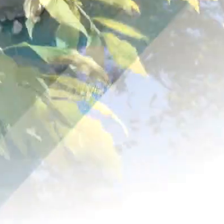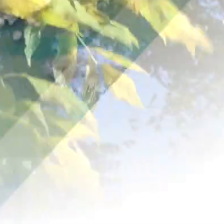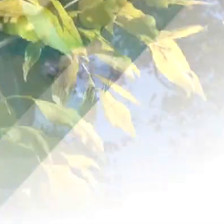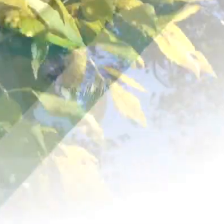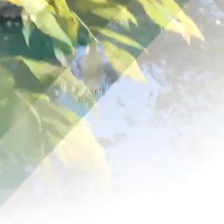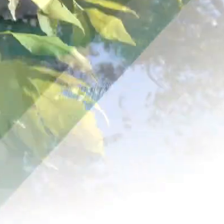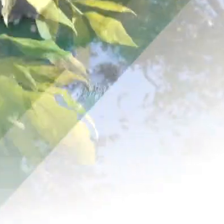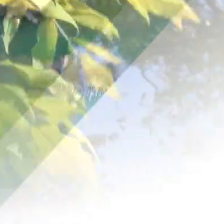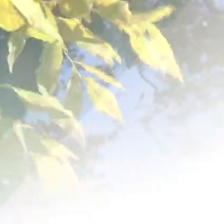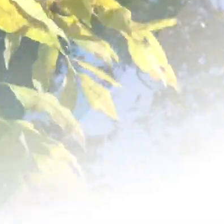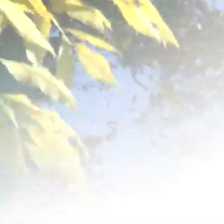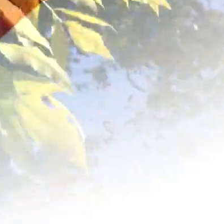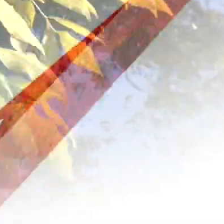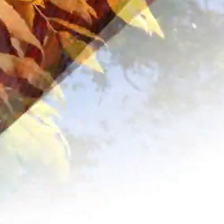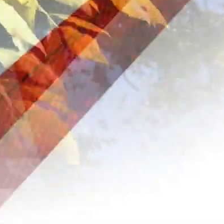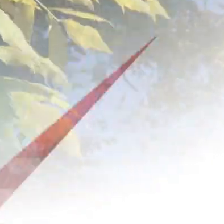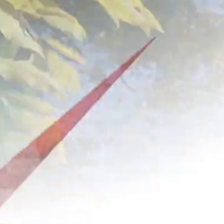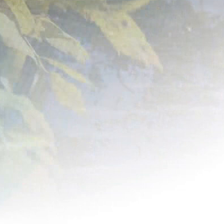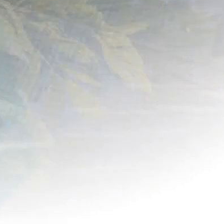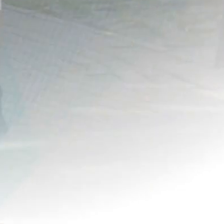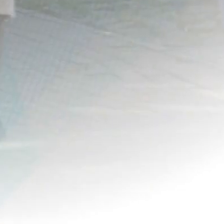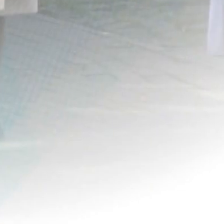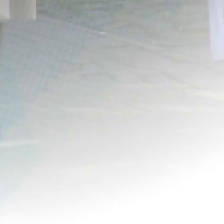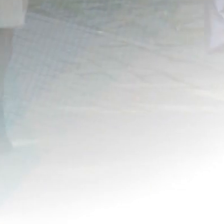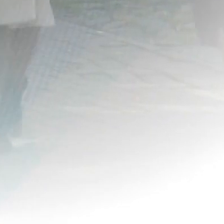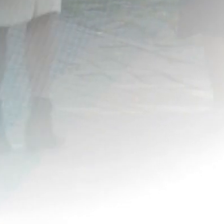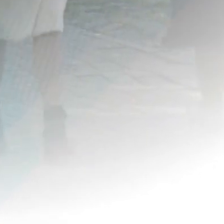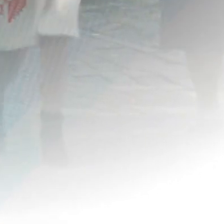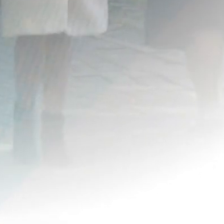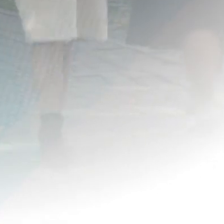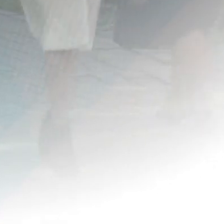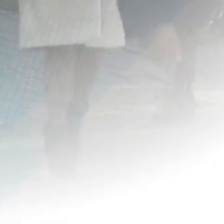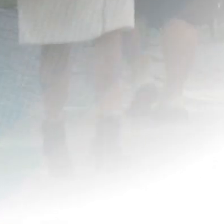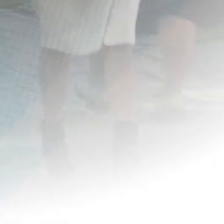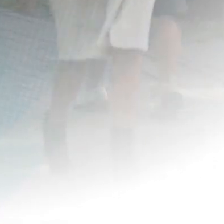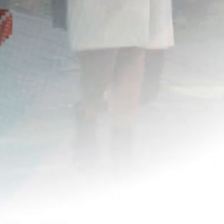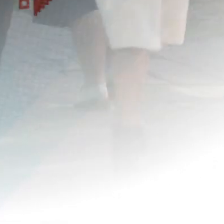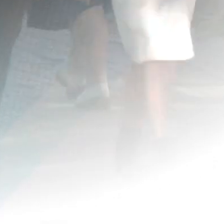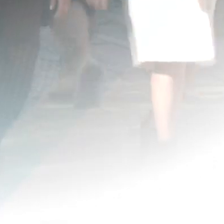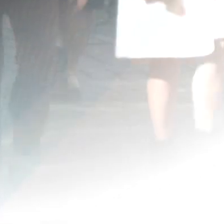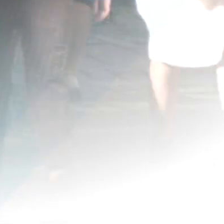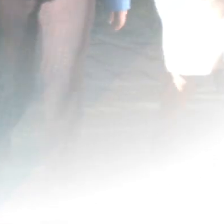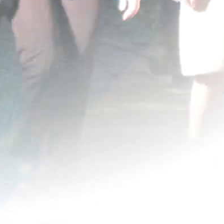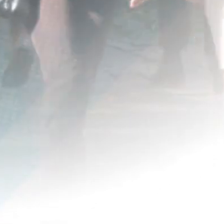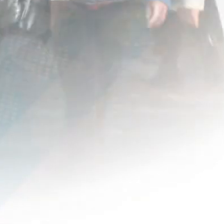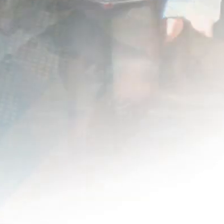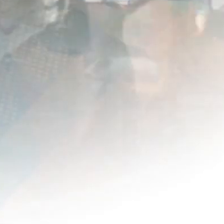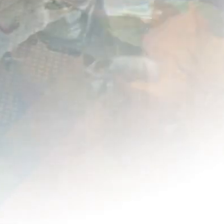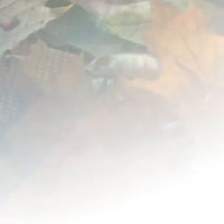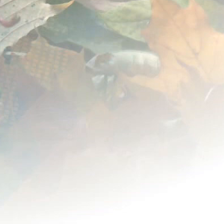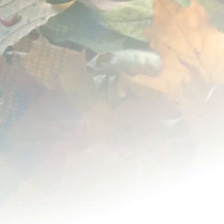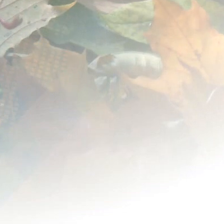спрыяльны. Затрачаная энергія лёгка і худка узнавіцца. Тым, хто заняты пераважна разумовай працы, рекамендуем